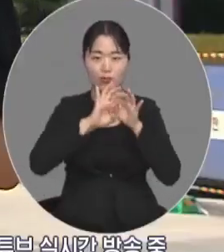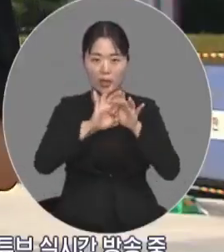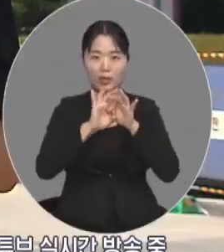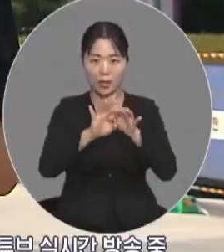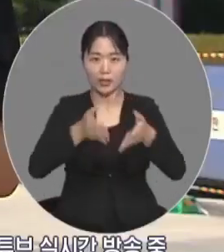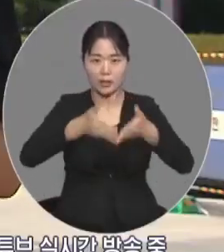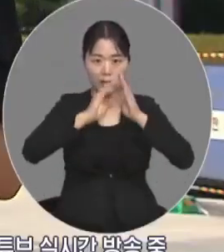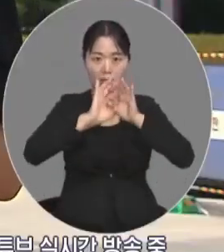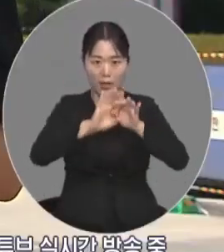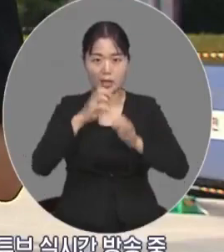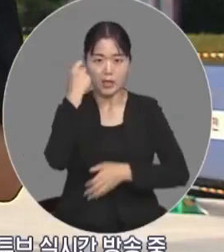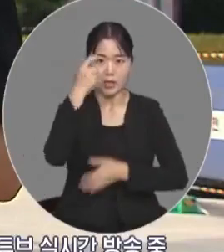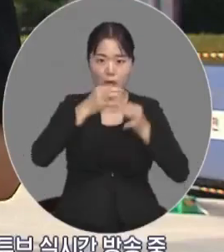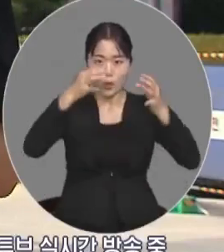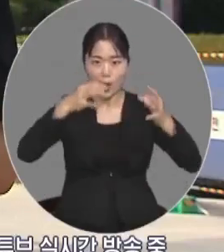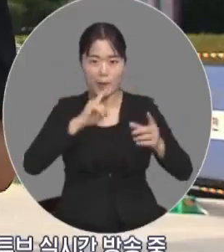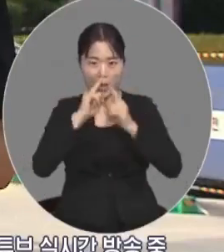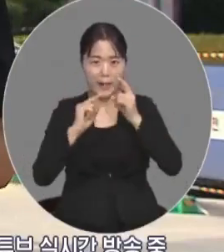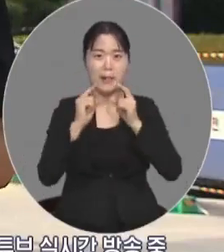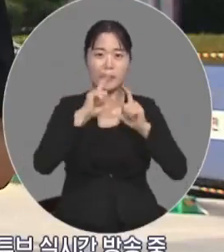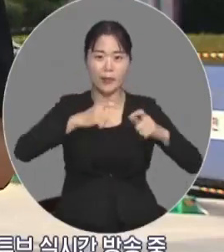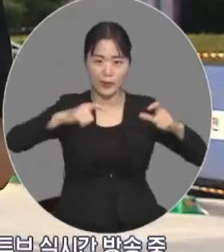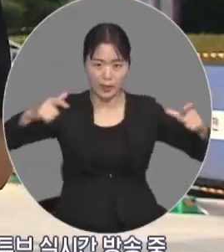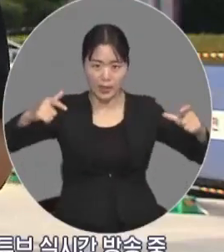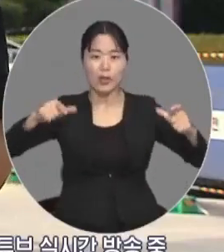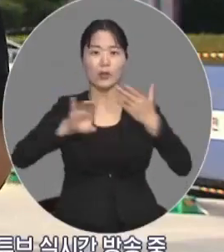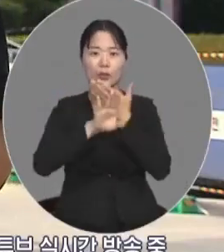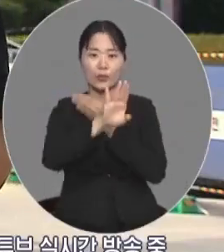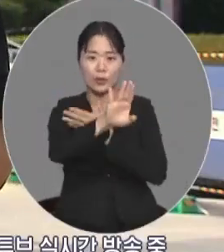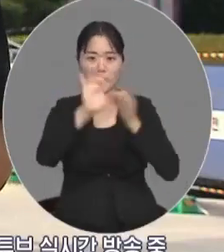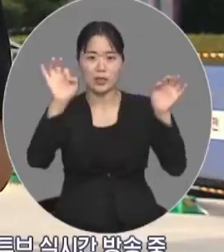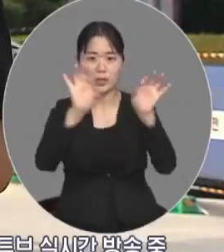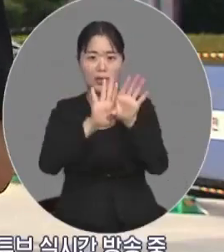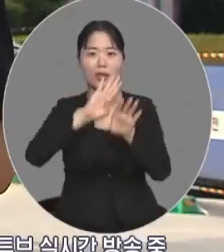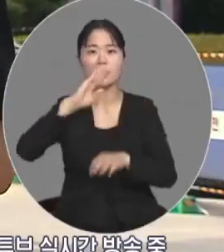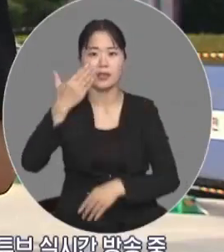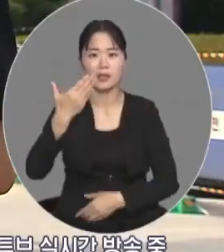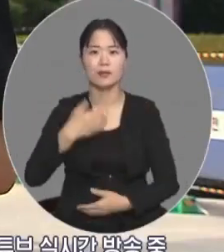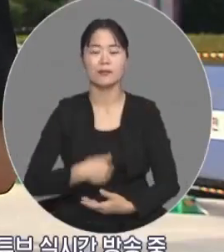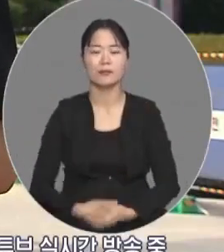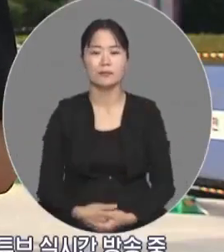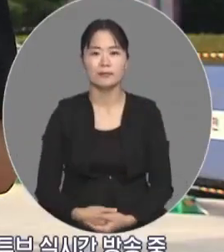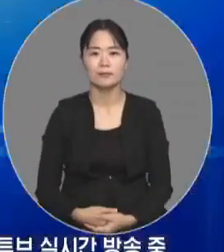사업은 한 달간의 진통 끝에 무산 수순을 밟게 됐습니다. UBC 뉴스 배윤주입니다.